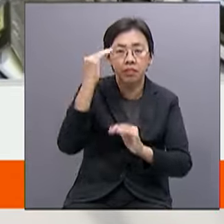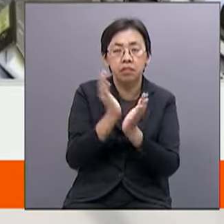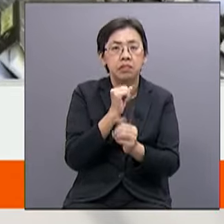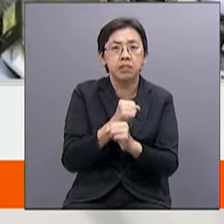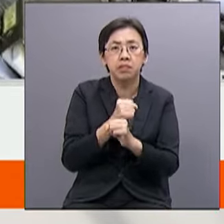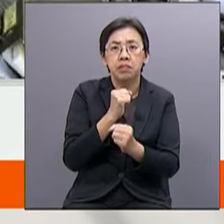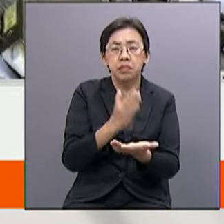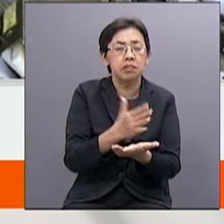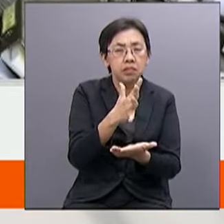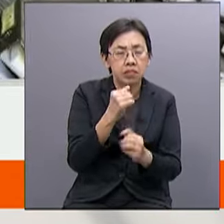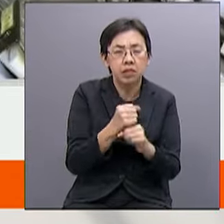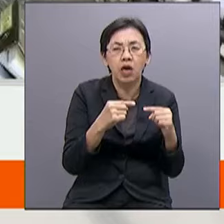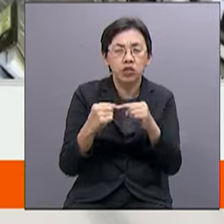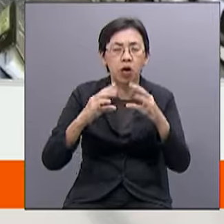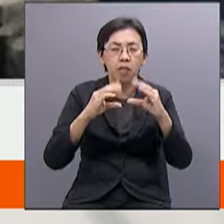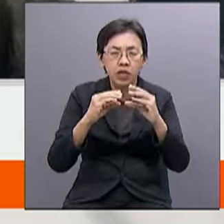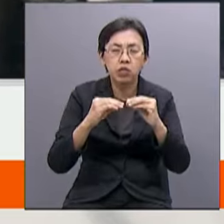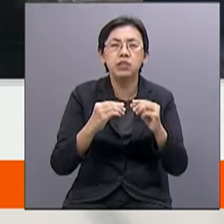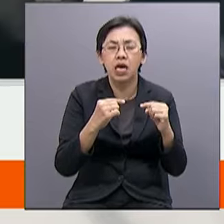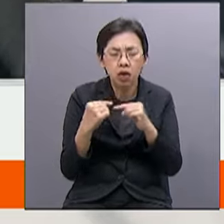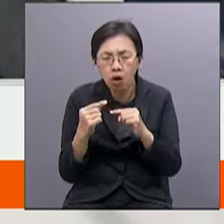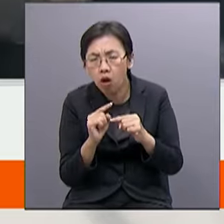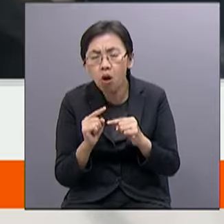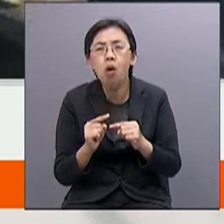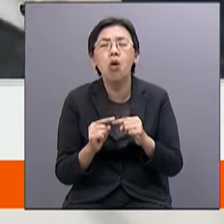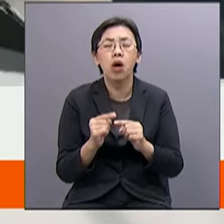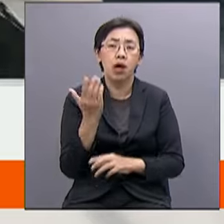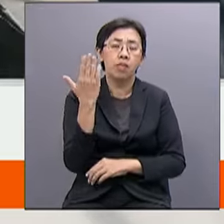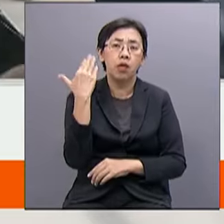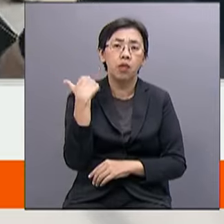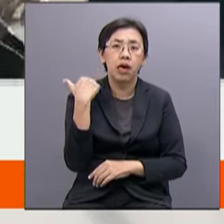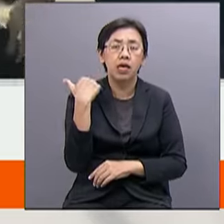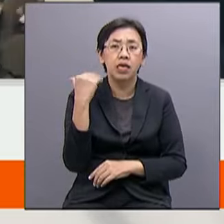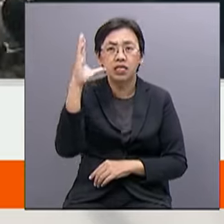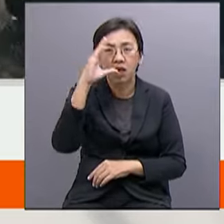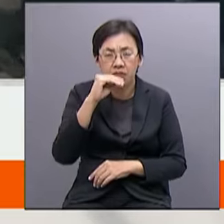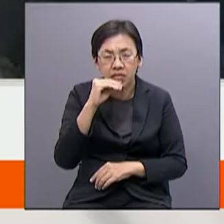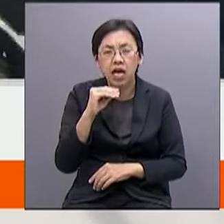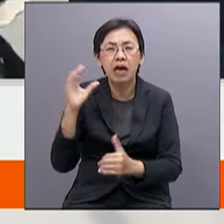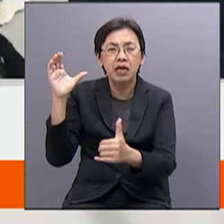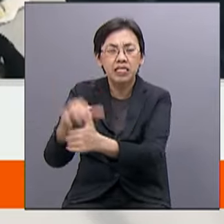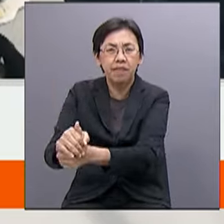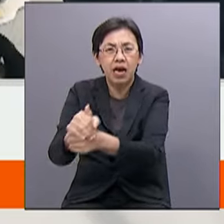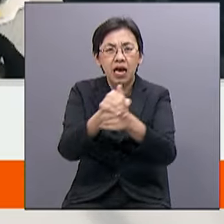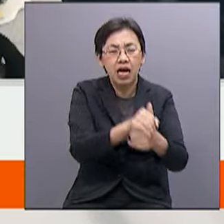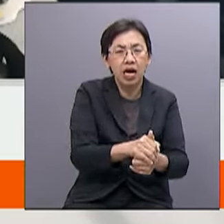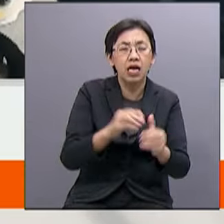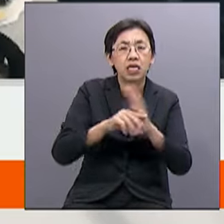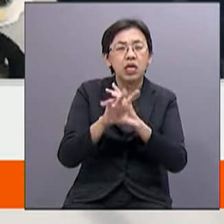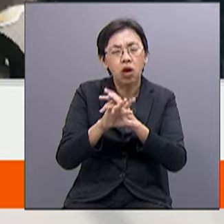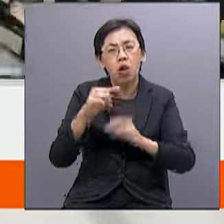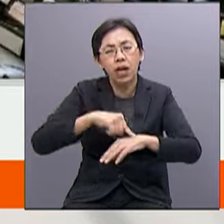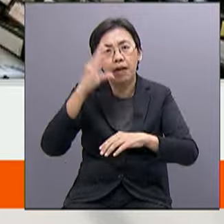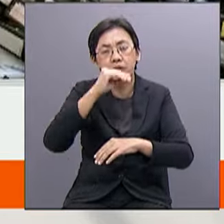นะครับการประชุมแล้วก็ติดตามเมื่อคืนกว่าจะได้ตัวกลับมาก็มาถึงที่ระยองก็ตี 2 ตี 3น